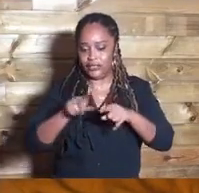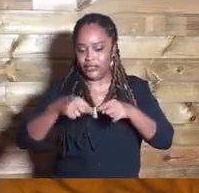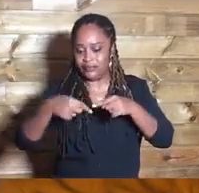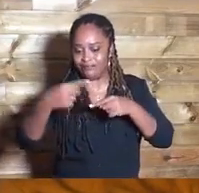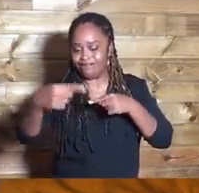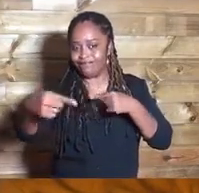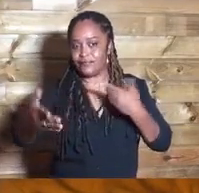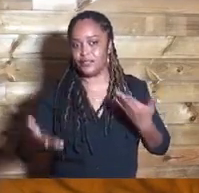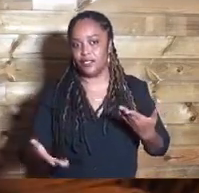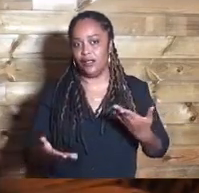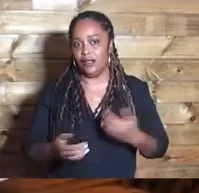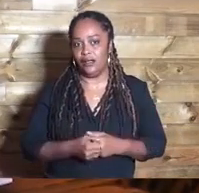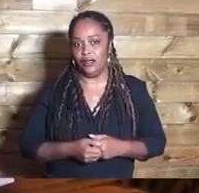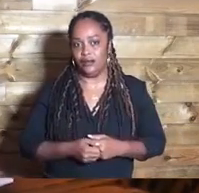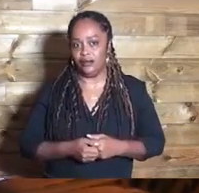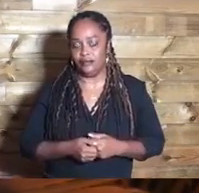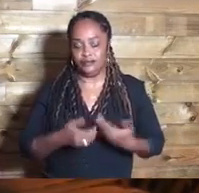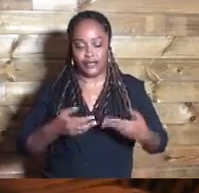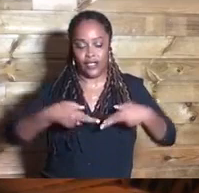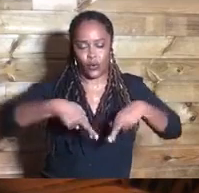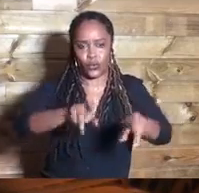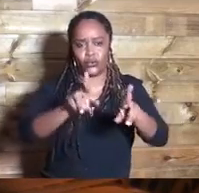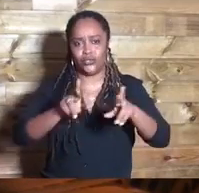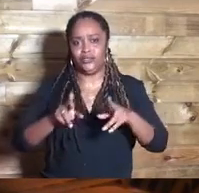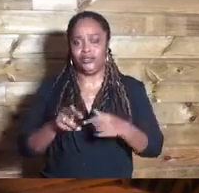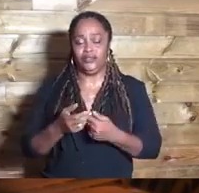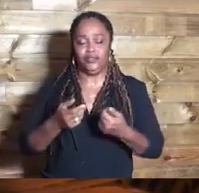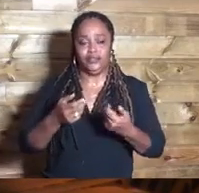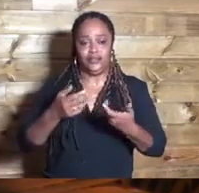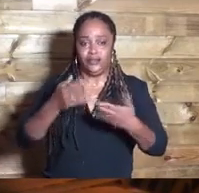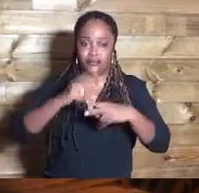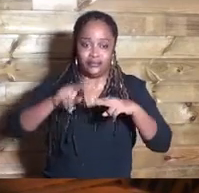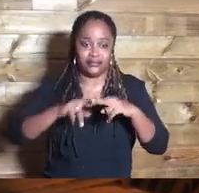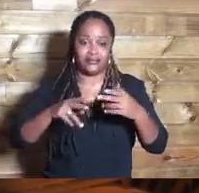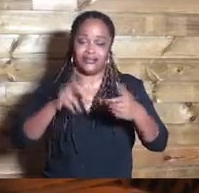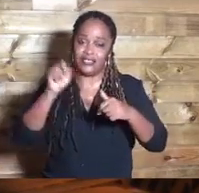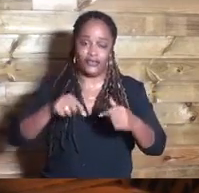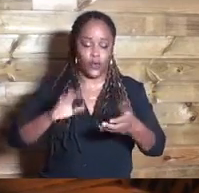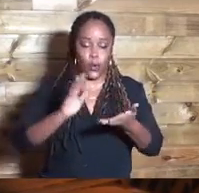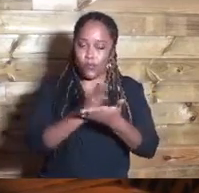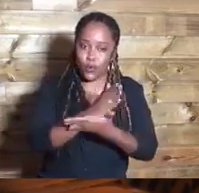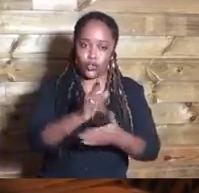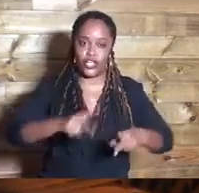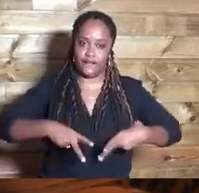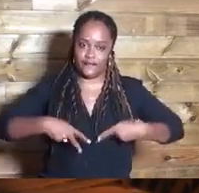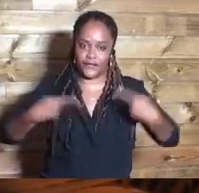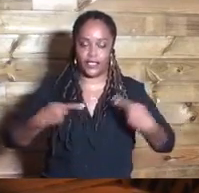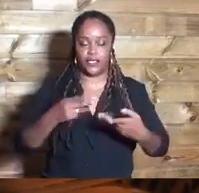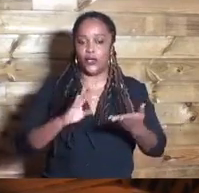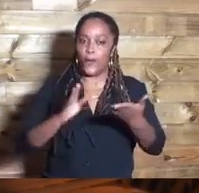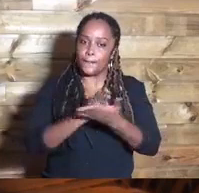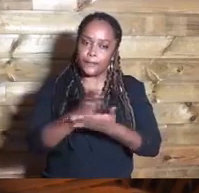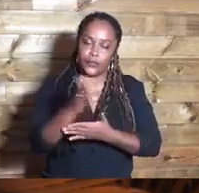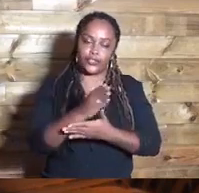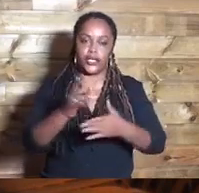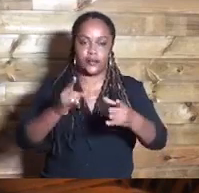réalisées, des tonnes de béton à employer, nous répondons par un projet de vie, le projet d'émancipation et